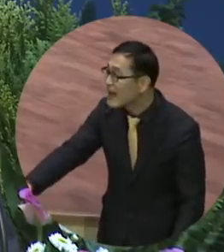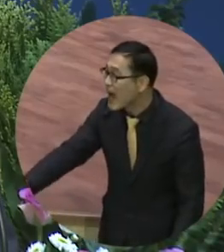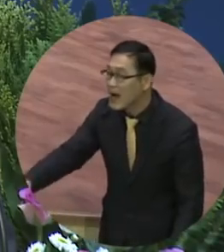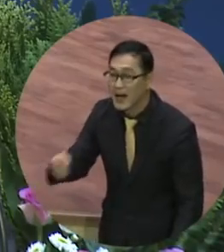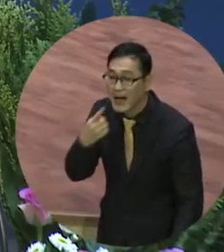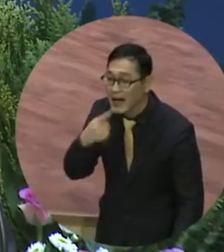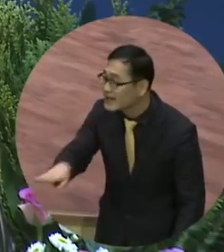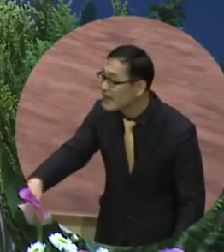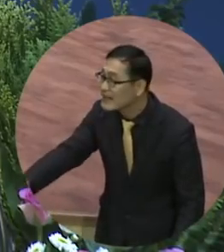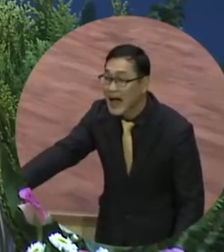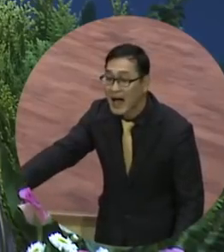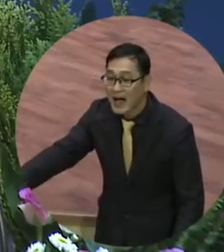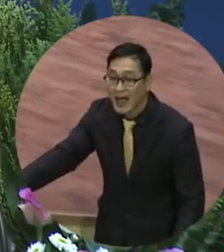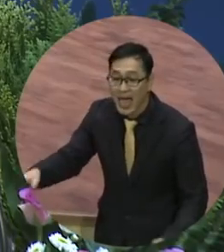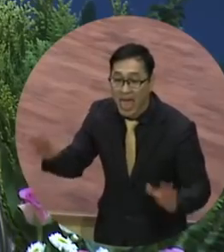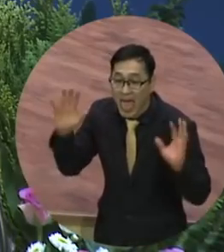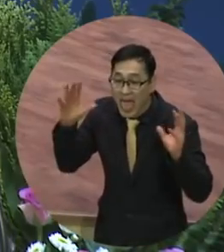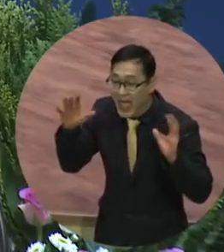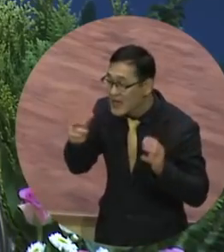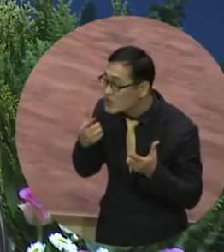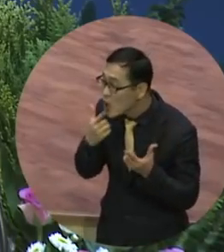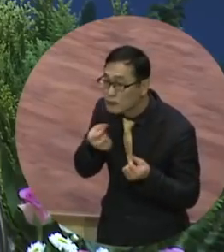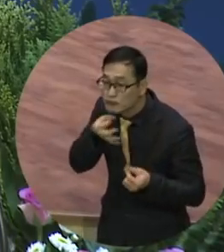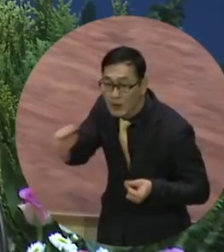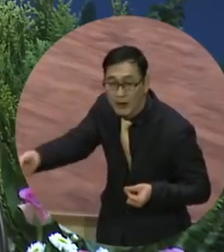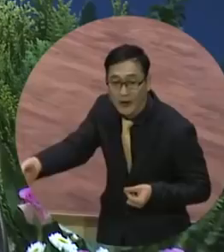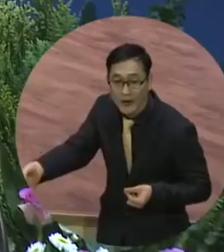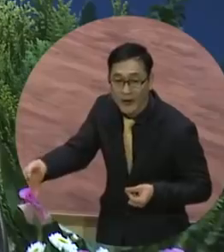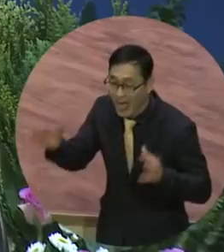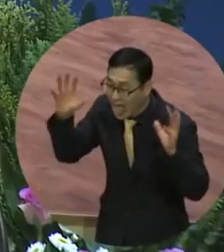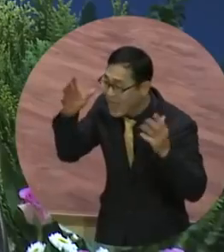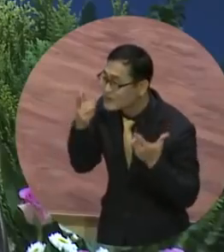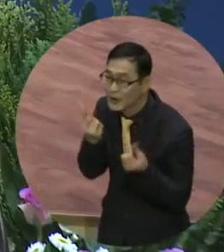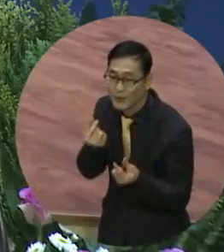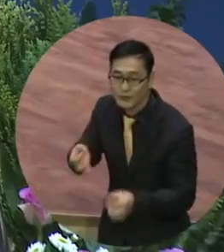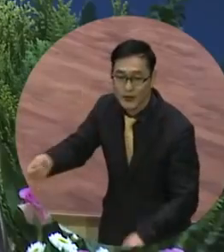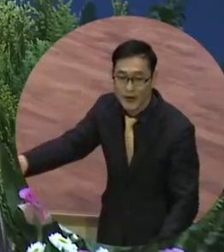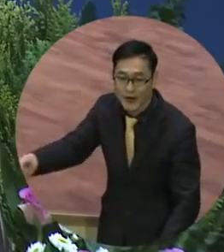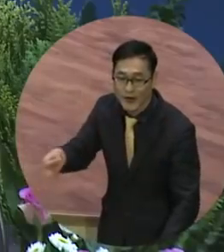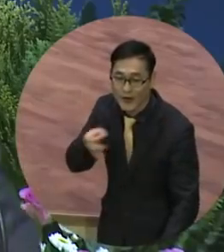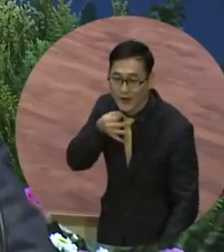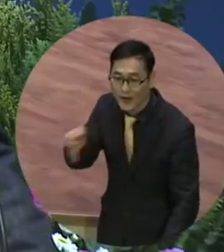갑자기 왜 단 예수님이 용어를 바꿉니까? 얘들아.